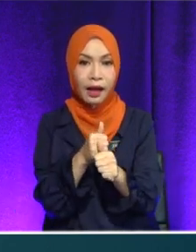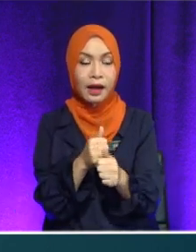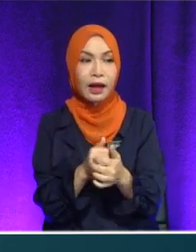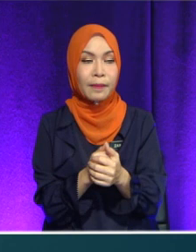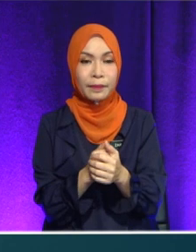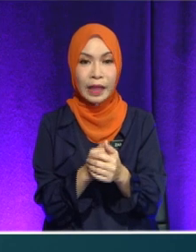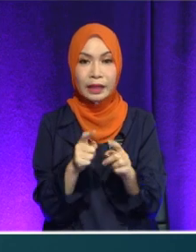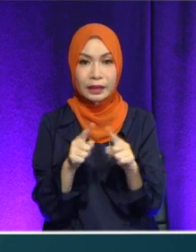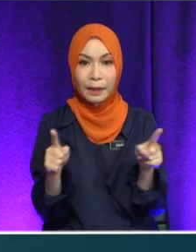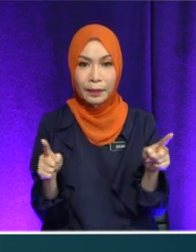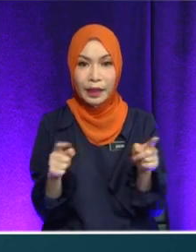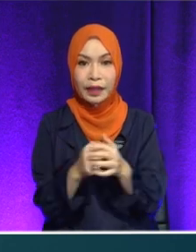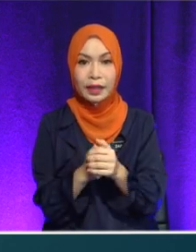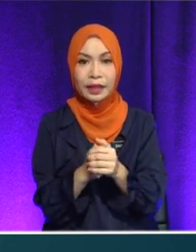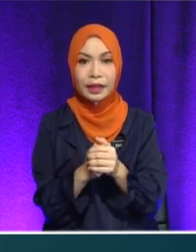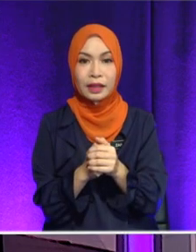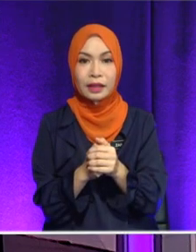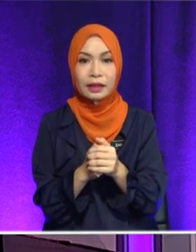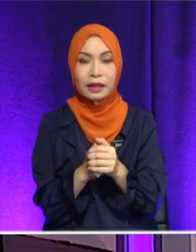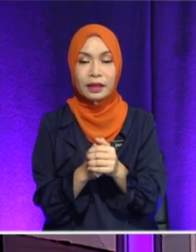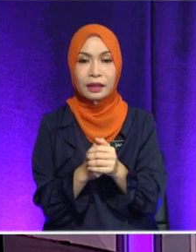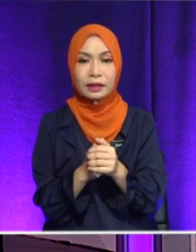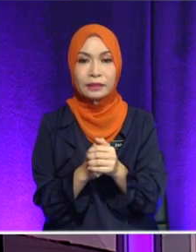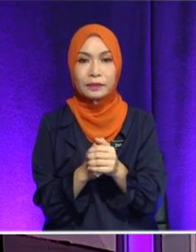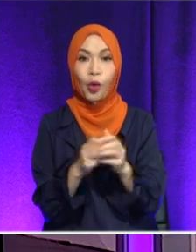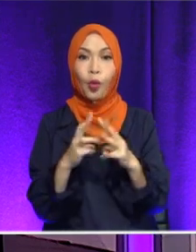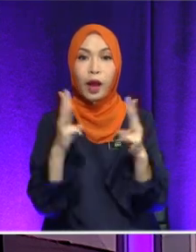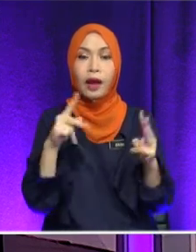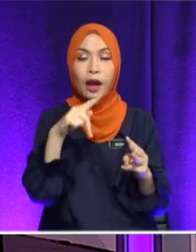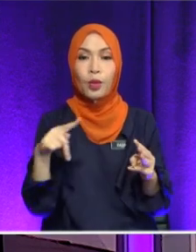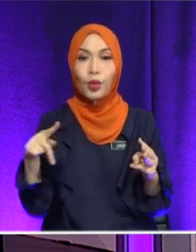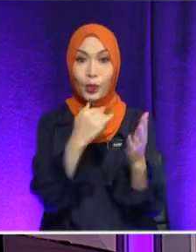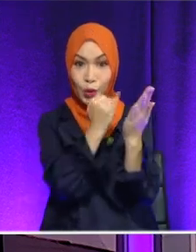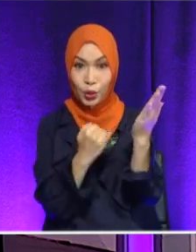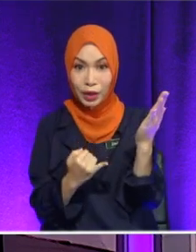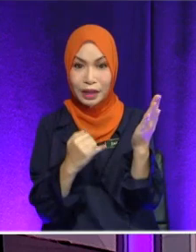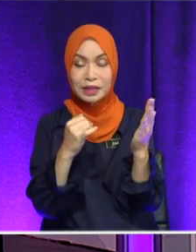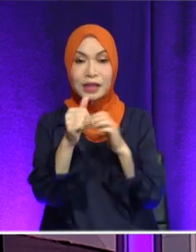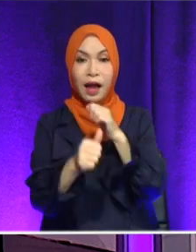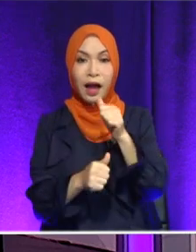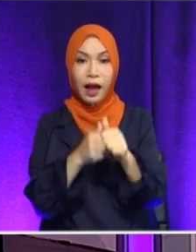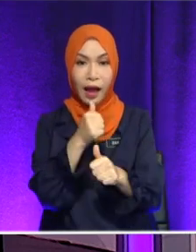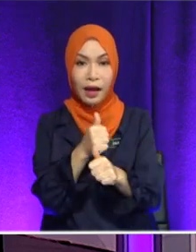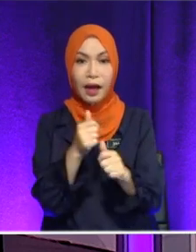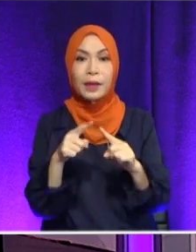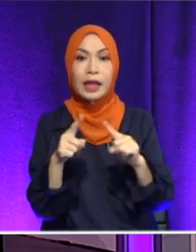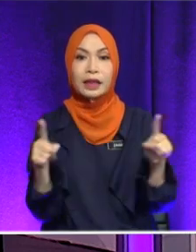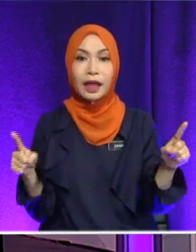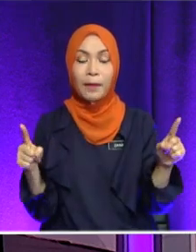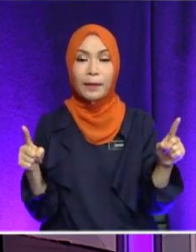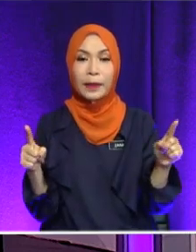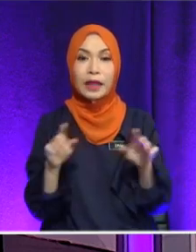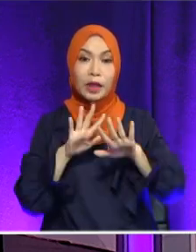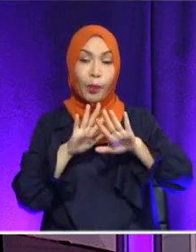terhadap penipuan alam di sini walaupun dilukis alam tetapi dia Coba mengelak warna ataupun lukisan yang